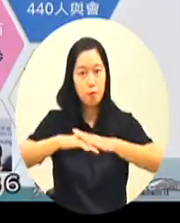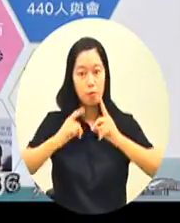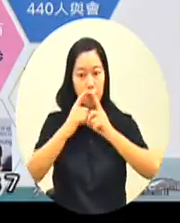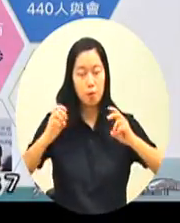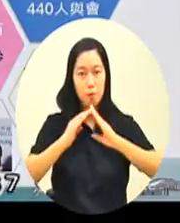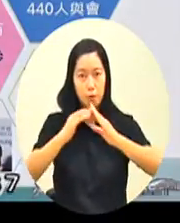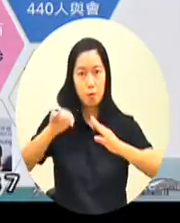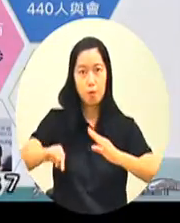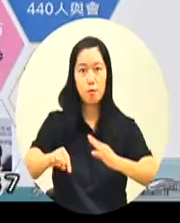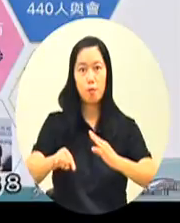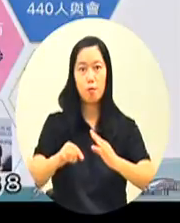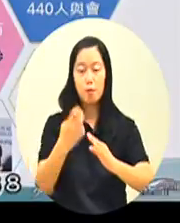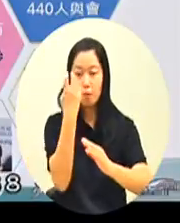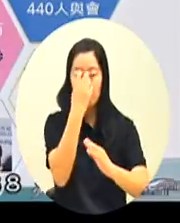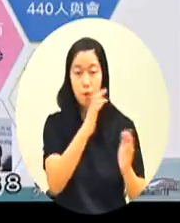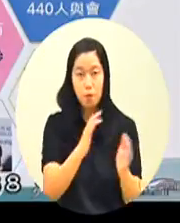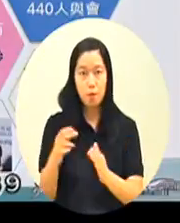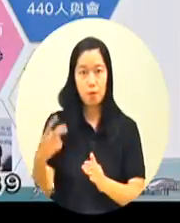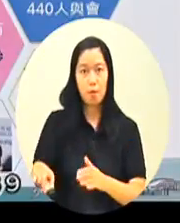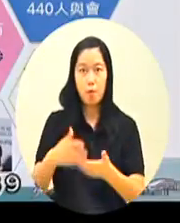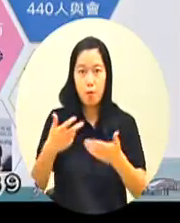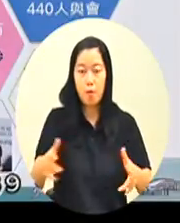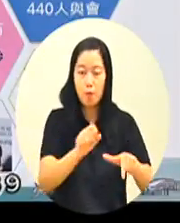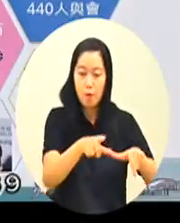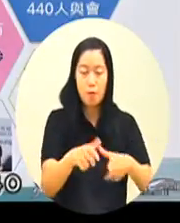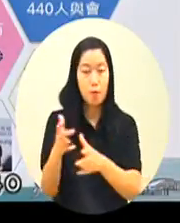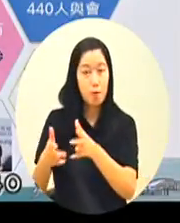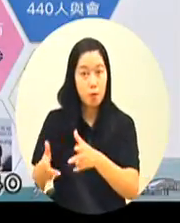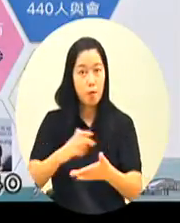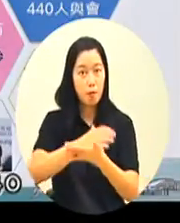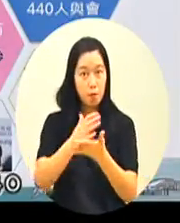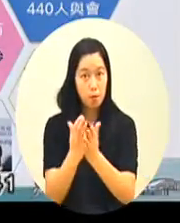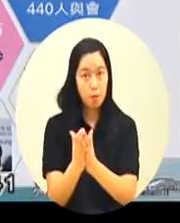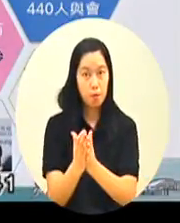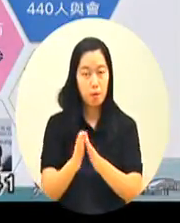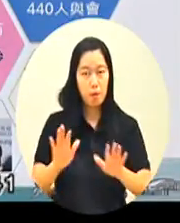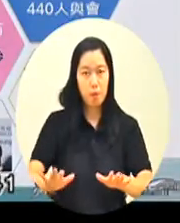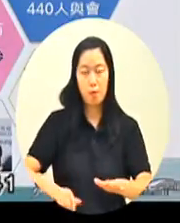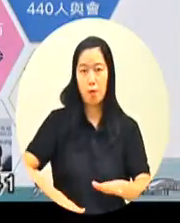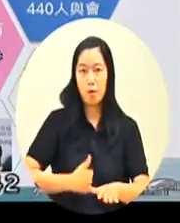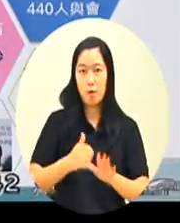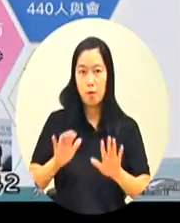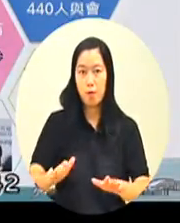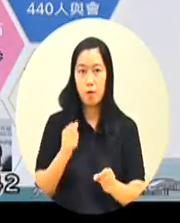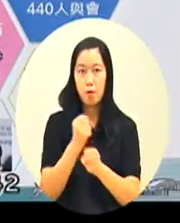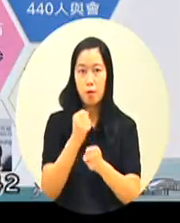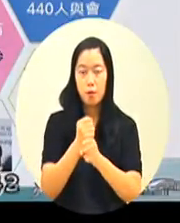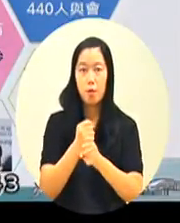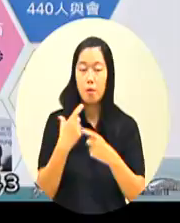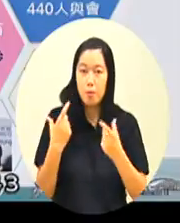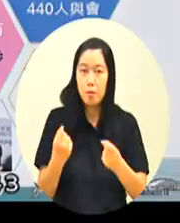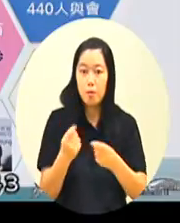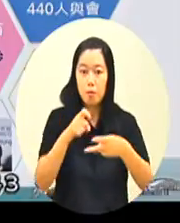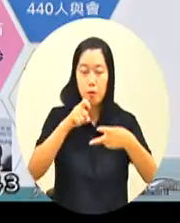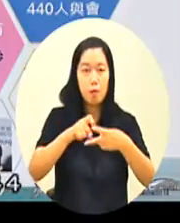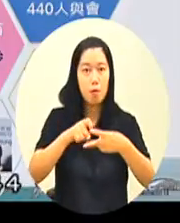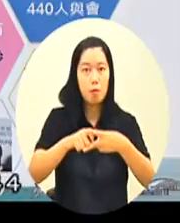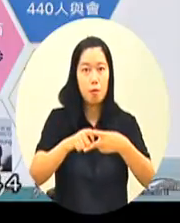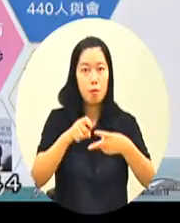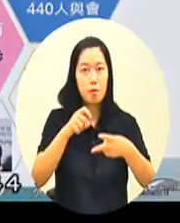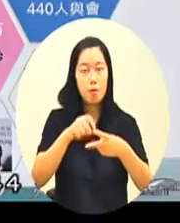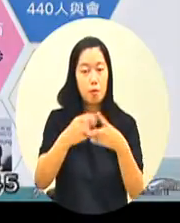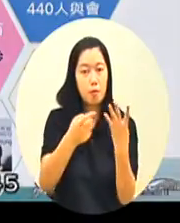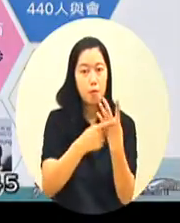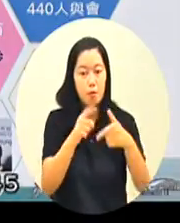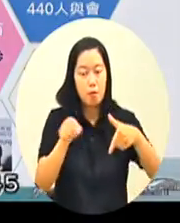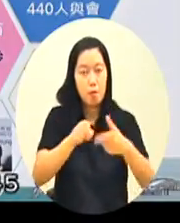理上面，还有我们很多的一些产业，尤其是正在要加速工业化的国家，它的一些产业的发展，其